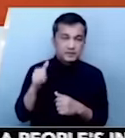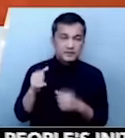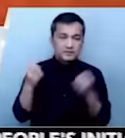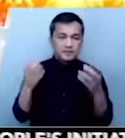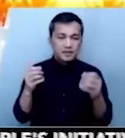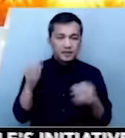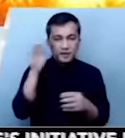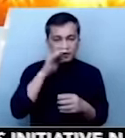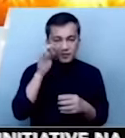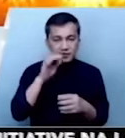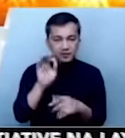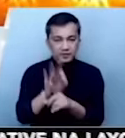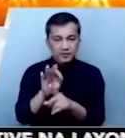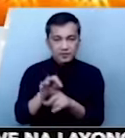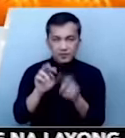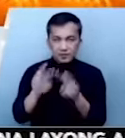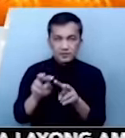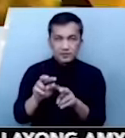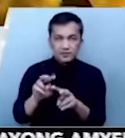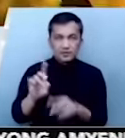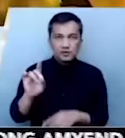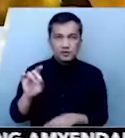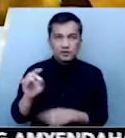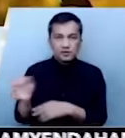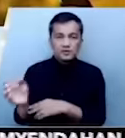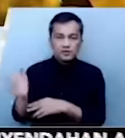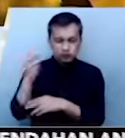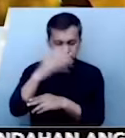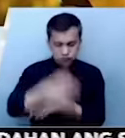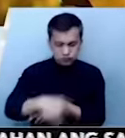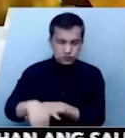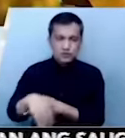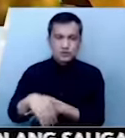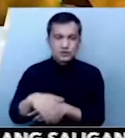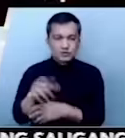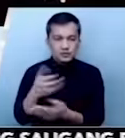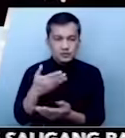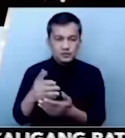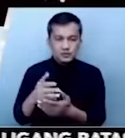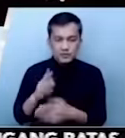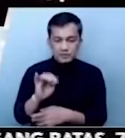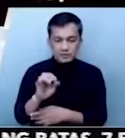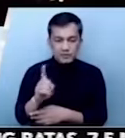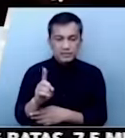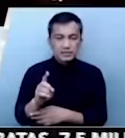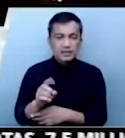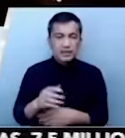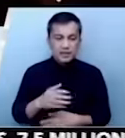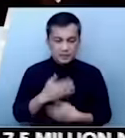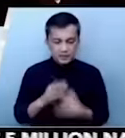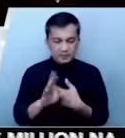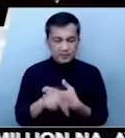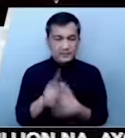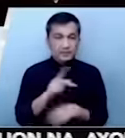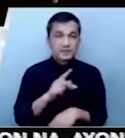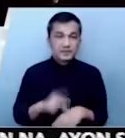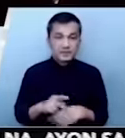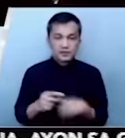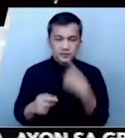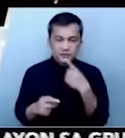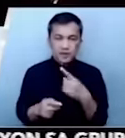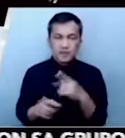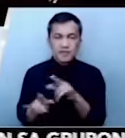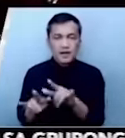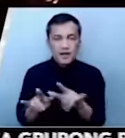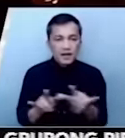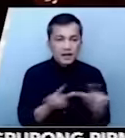fans na nanood ng kanilang Dawn to Dusk concert. Masaya ang banda sa pagbabalik nila sa bansa at sinabi rin nilang mahal nila ang